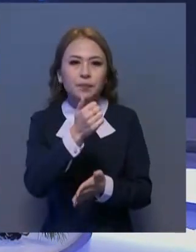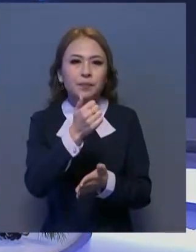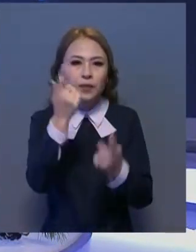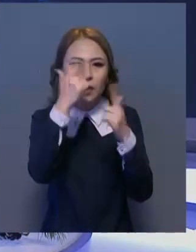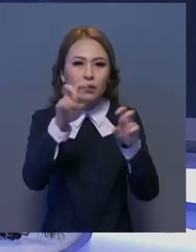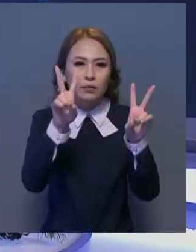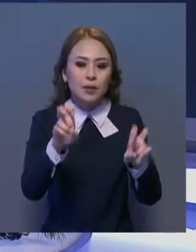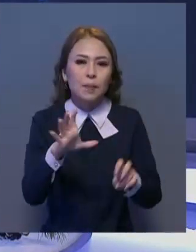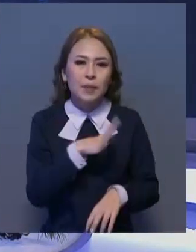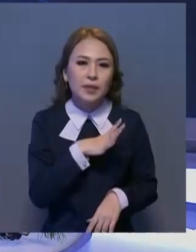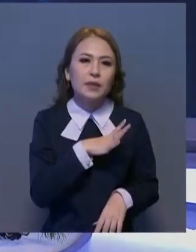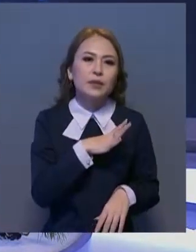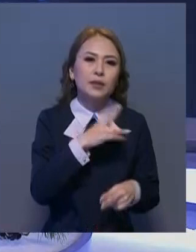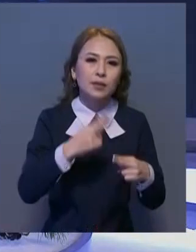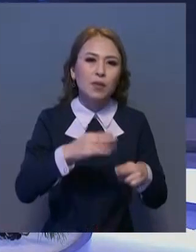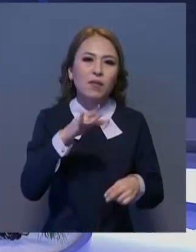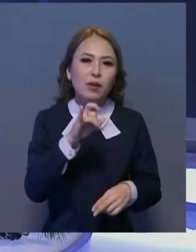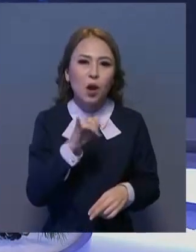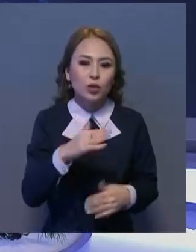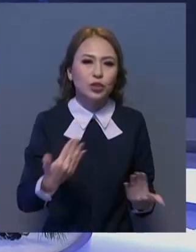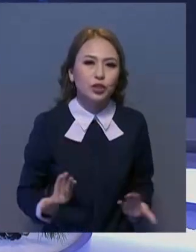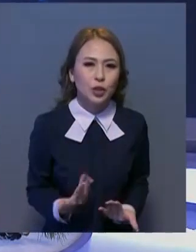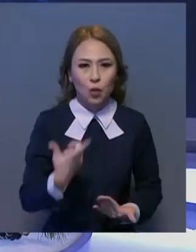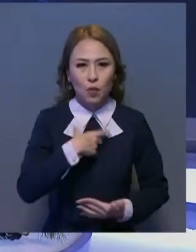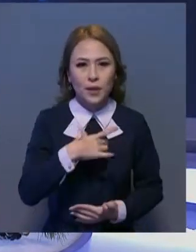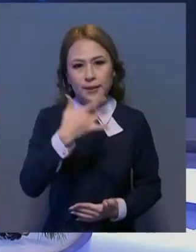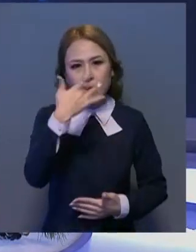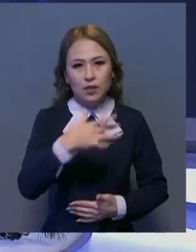пандемия тақырыбына арнады. Темір Фраудың жеке өмірі мен оның